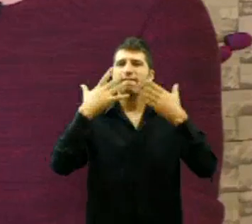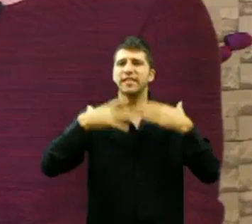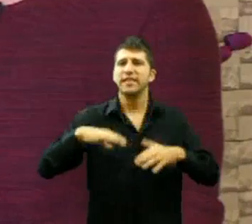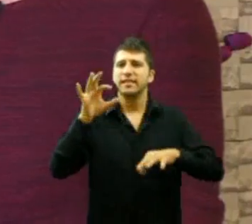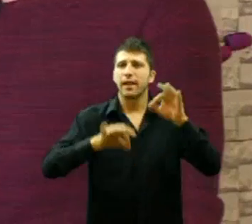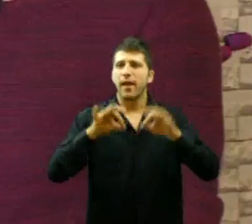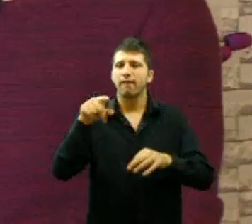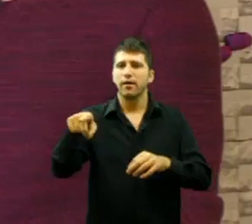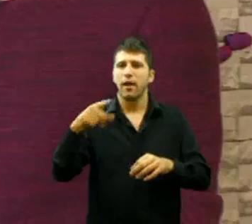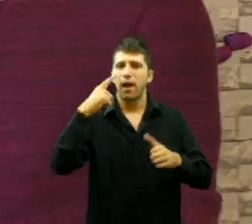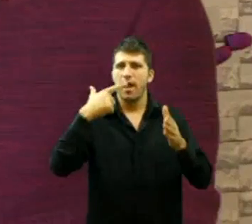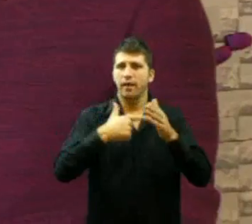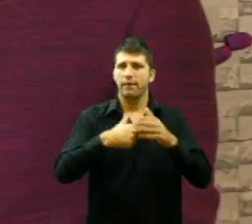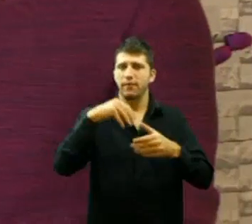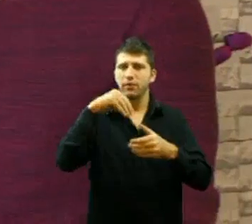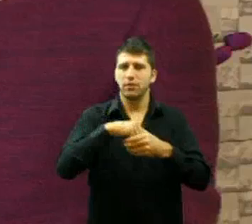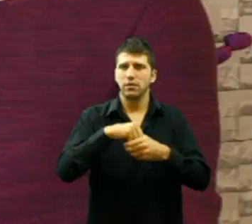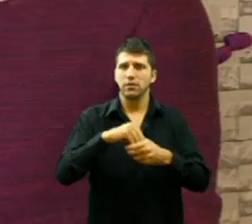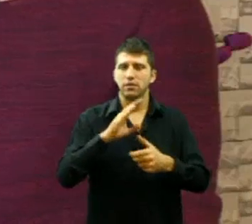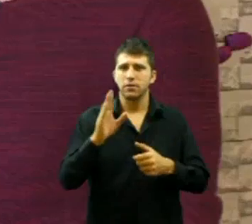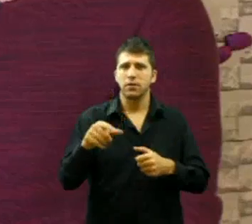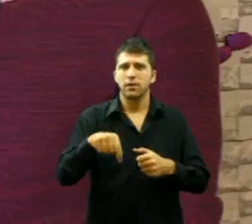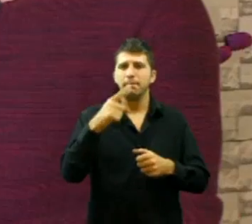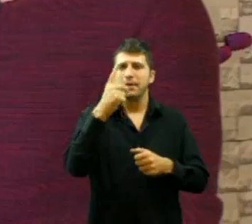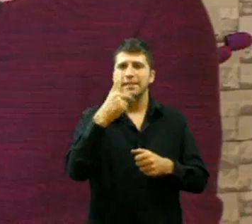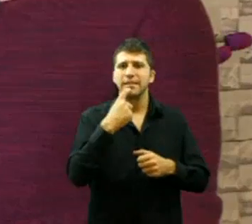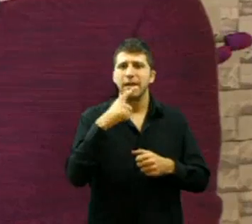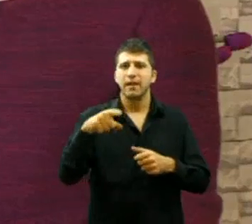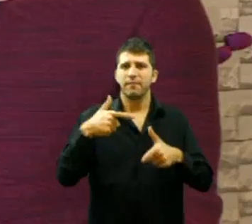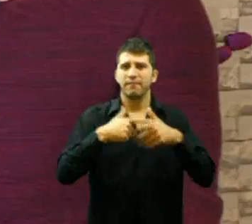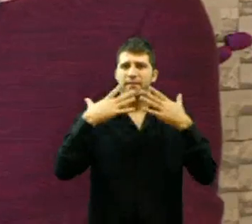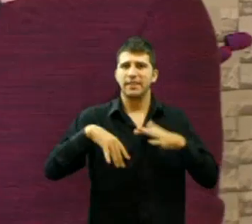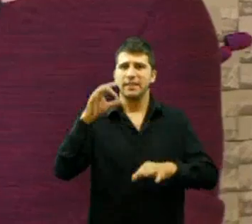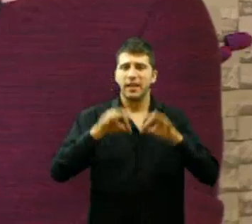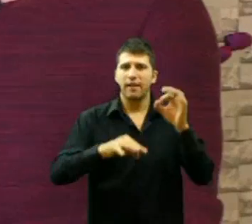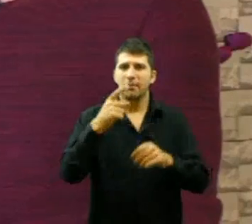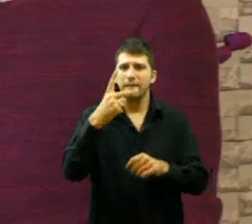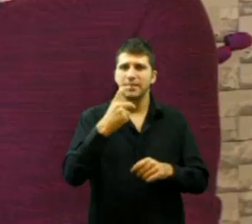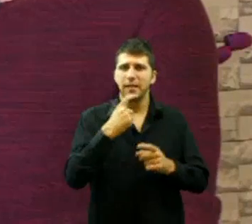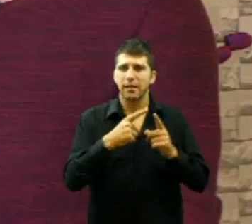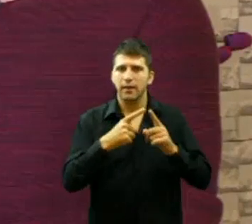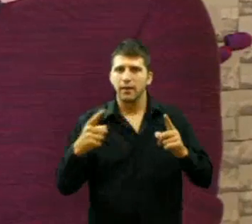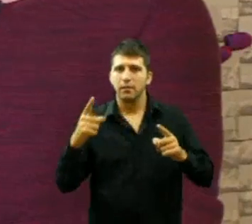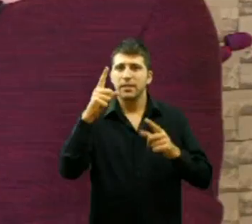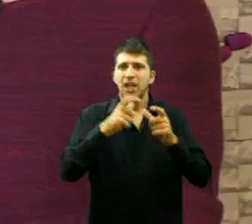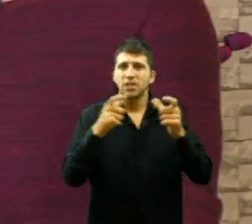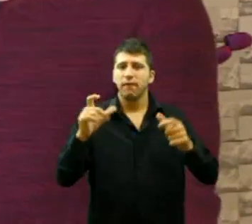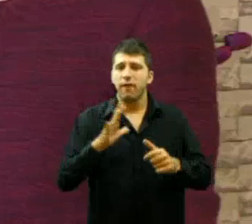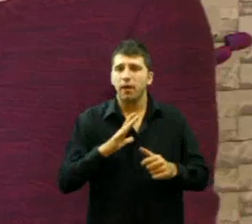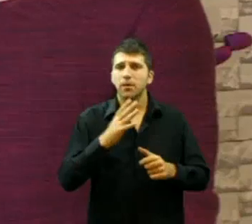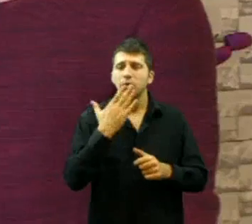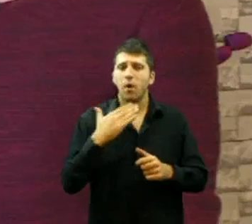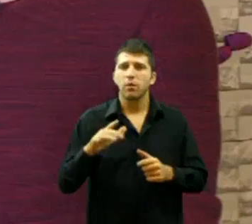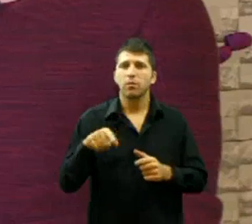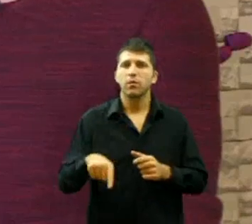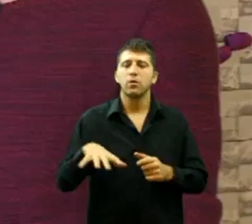amacıyla. Tabii bu bir iki yılımız aldı bu fizik tedavi evresi. İşte herhangi bir gelişme olacak mı olmayacak mı? Tabii bütün aile